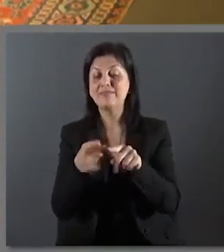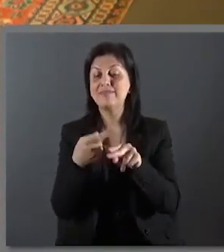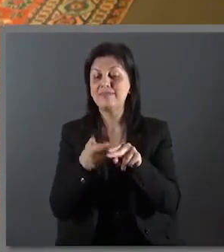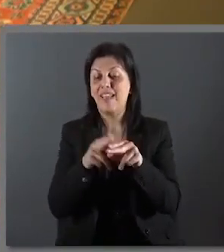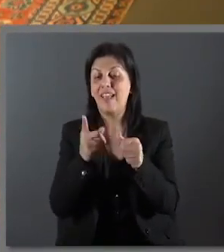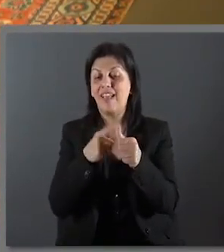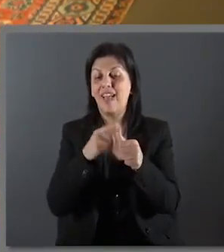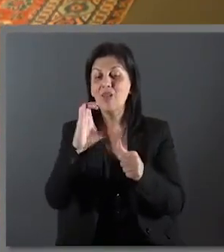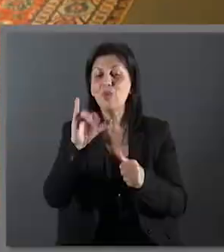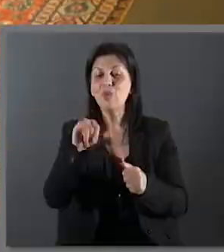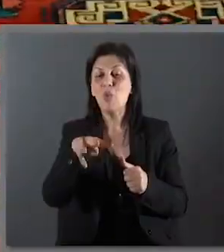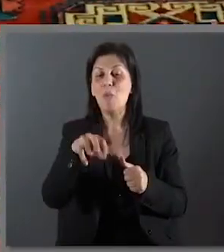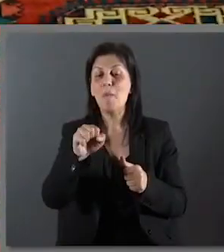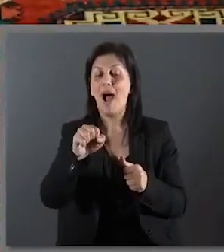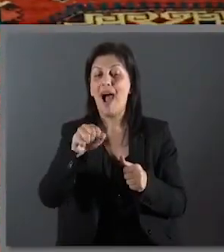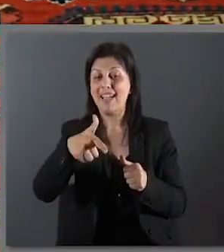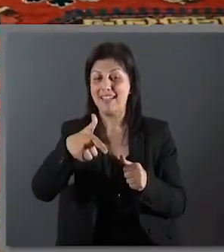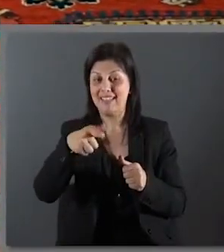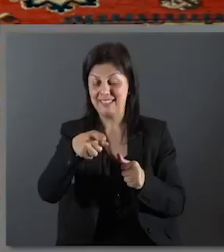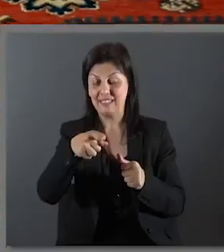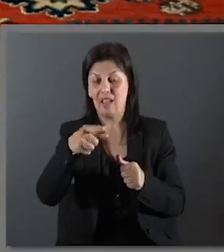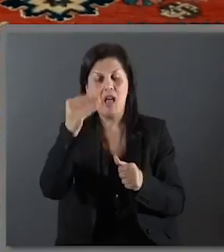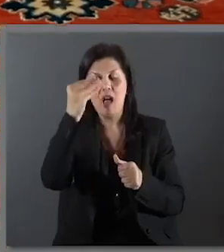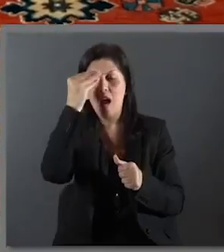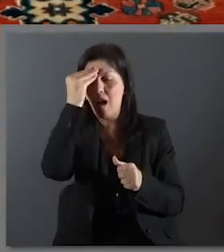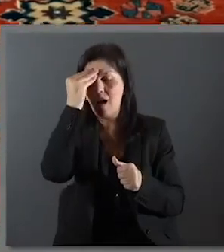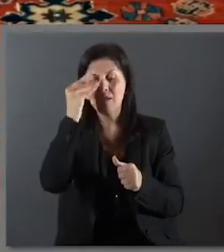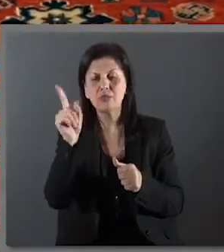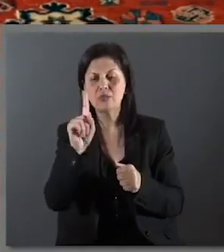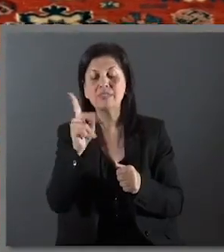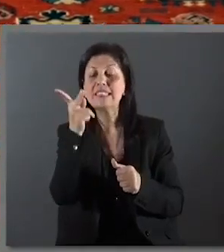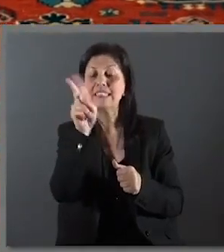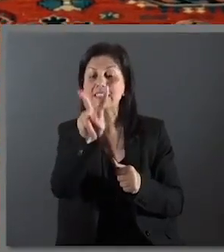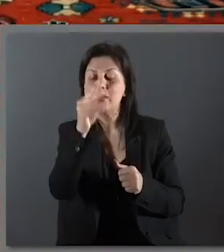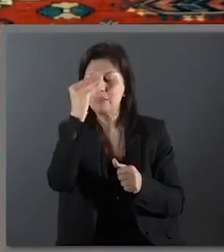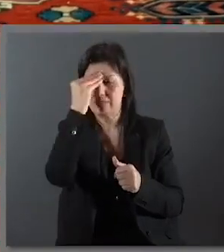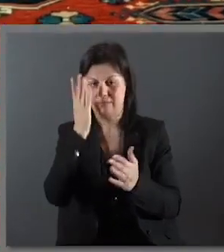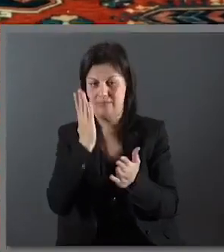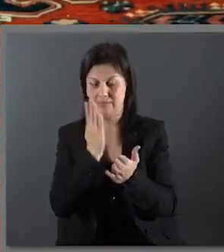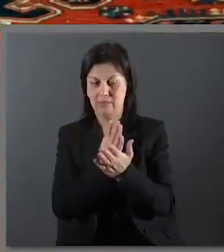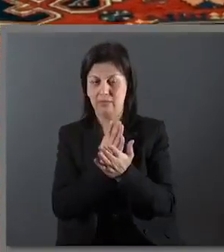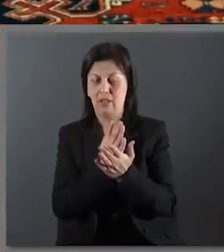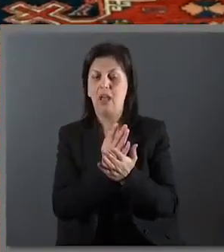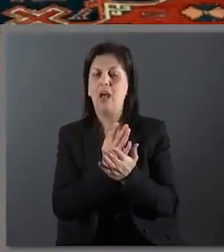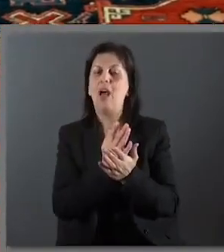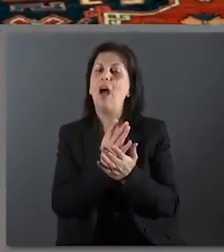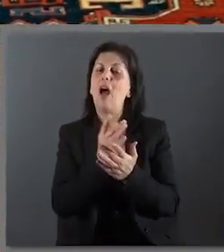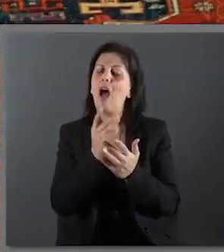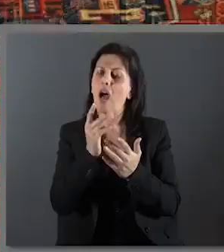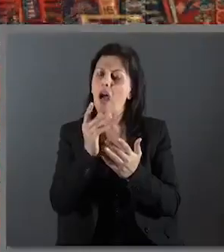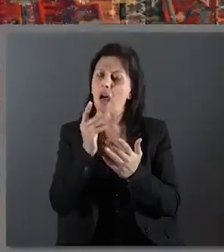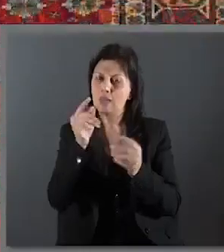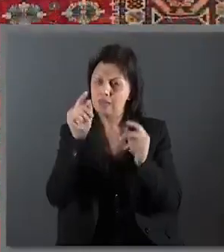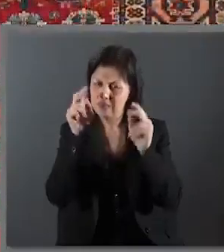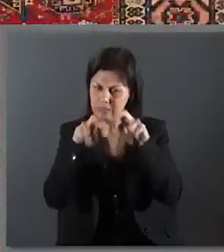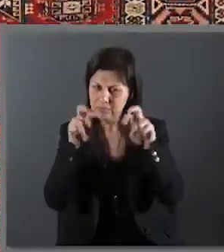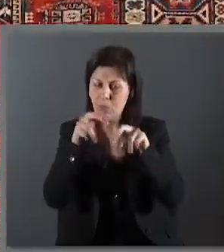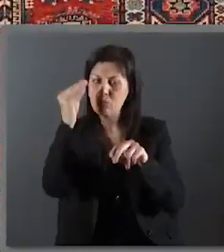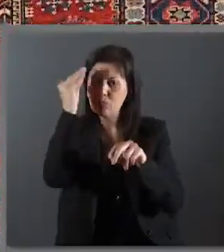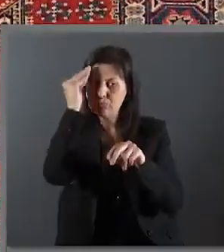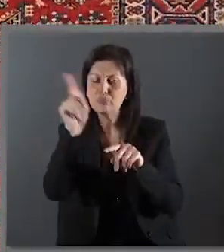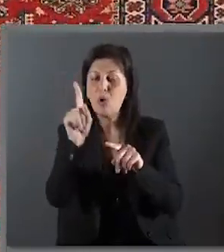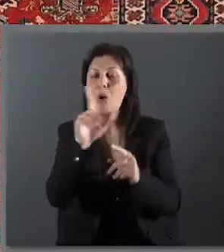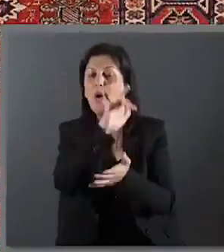edənlər sumaq xalçalarıdır. Sözün etimologiyasında gəlincə iki fərziyə mövcuddur. Bir tərəfdən tədqiqatçılar